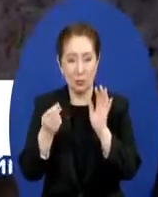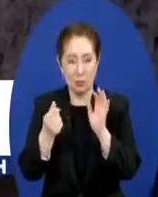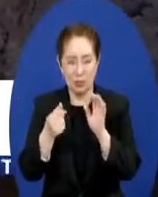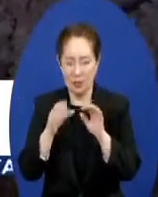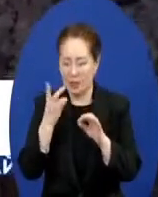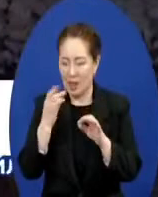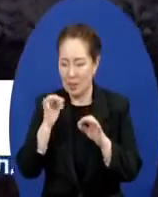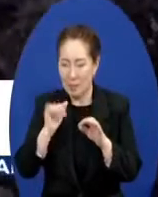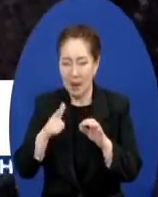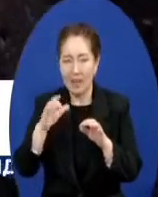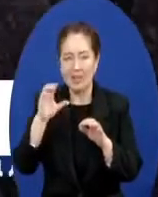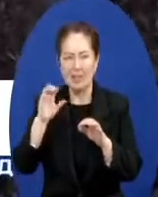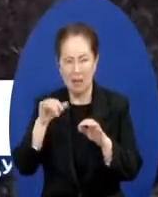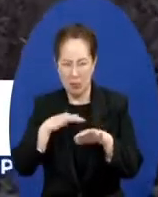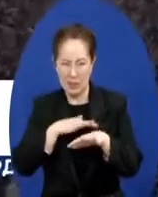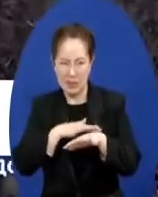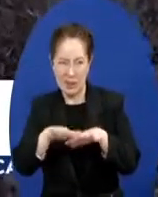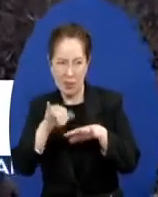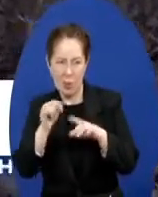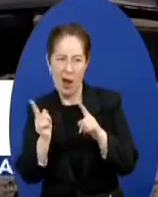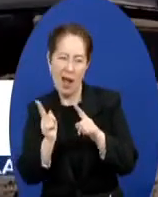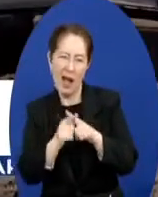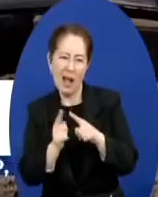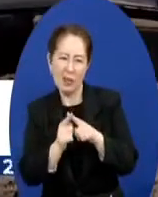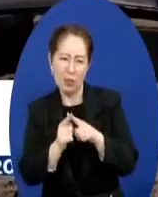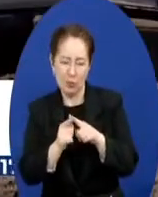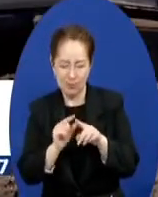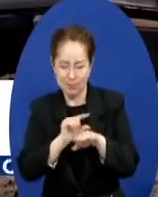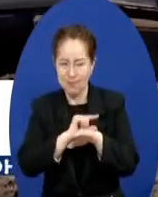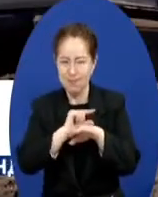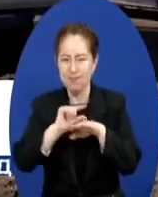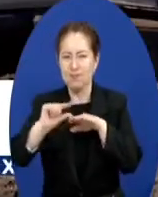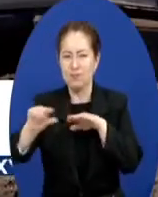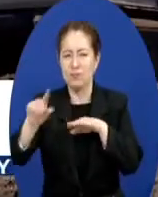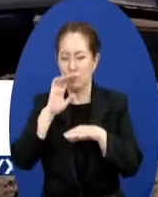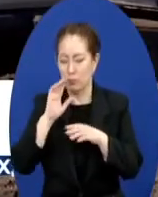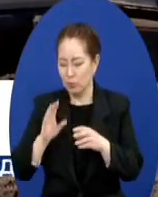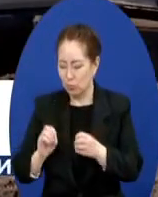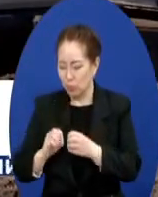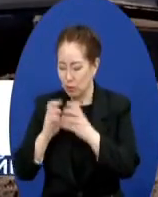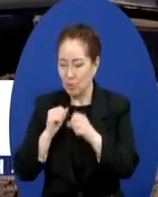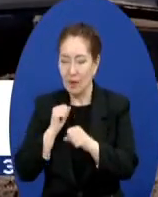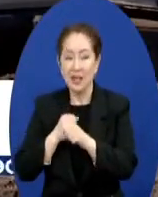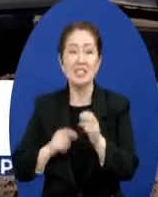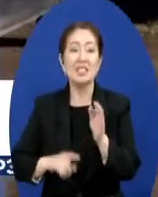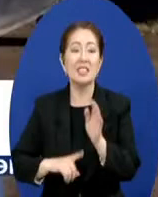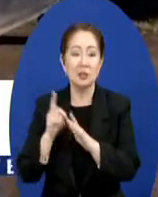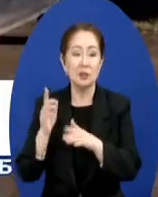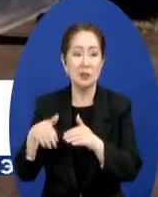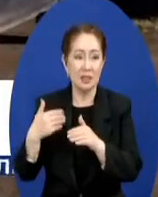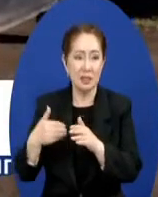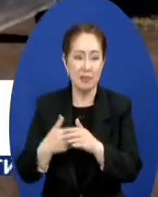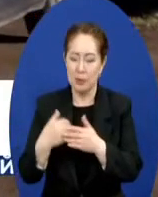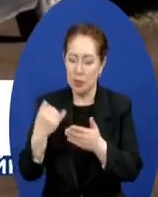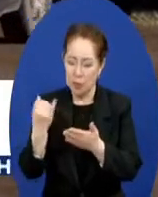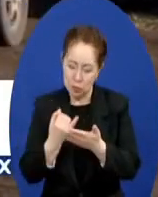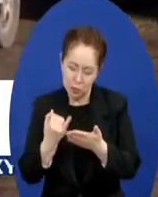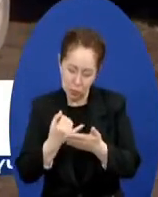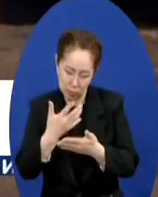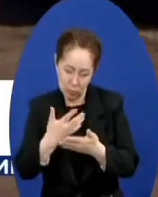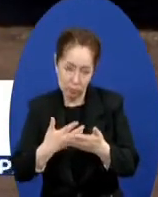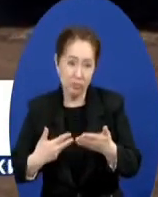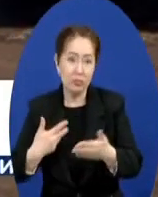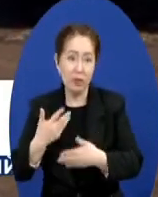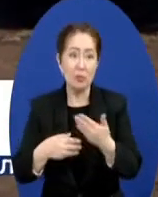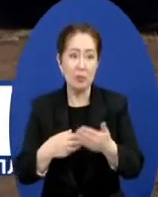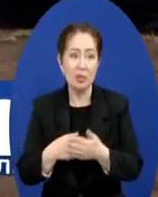санхүүжилтээр намаг шавар бүхий ийн замыг хатуу хүчлэлтэй болгохоор бүтээн байгуулалтын ажлыг эхлүүллээ. Зураг зөвшөөрлийн